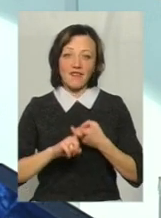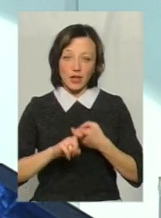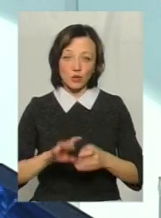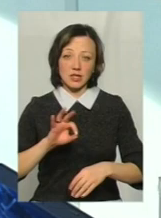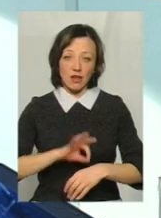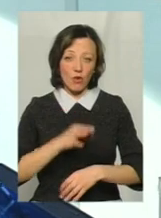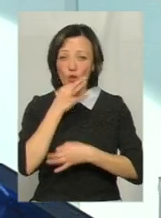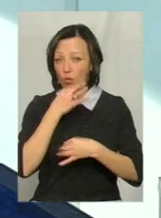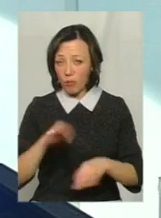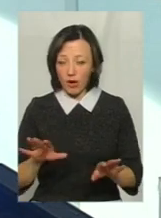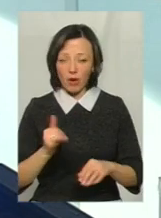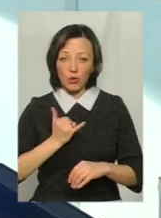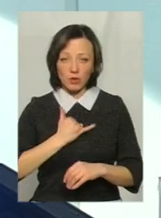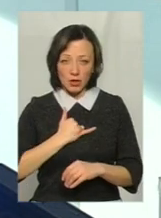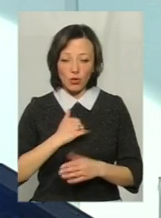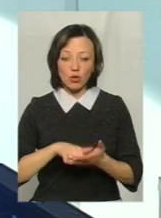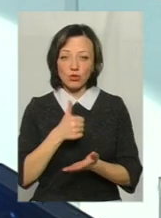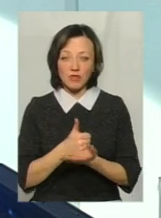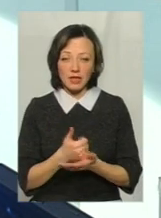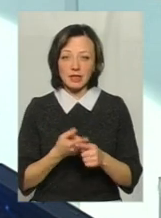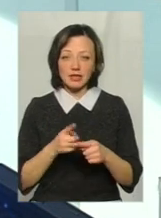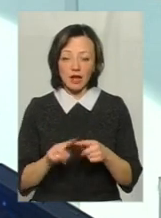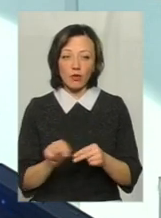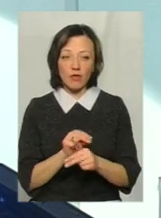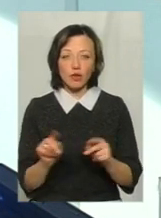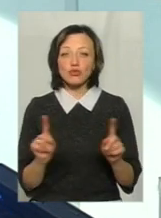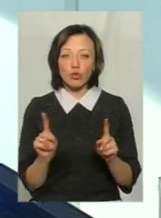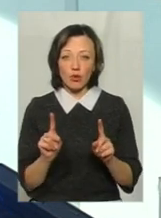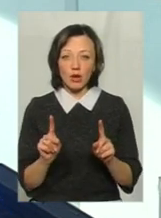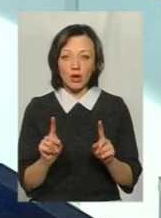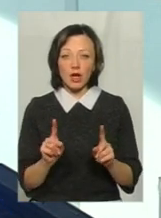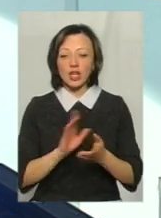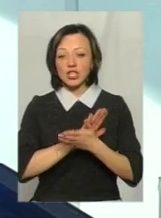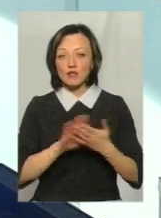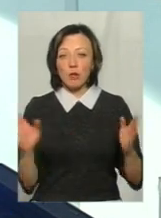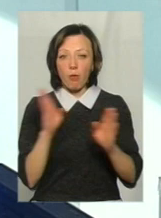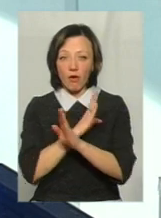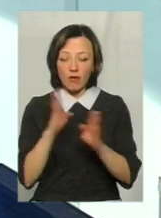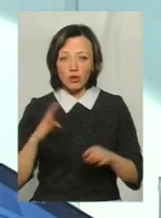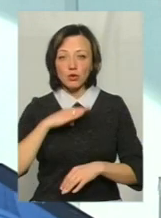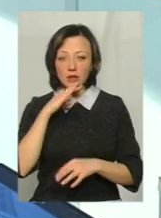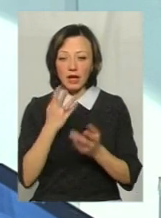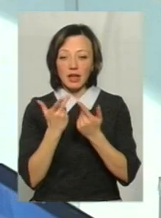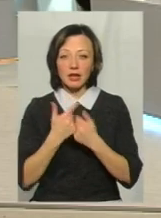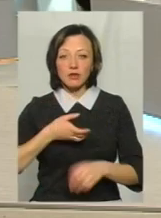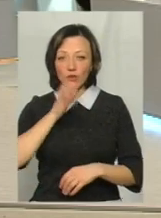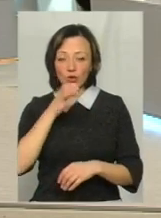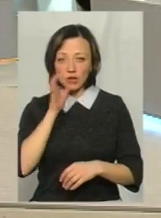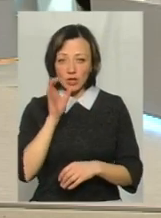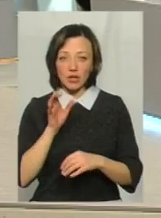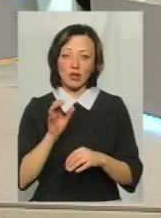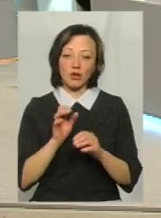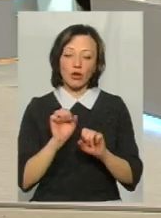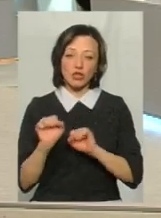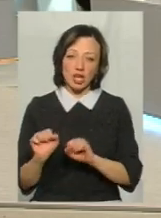захворювання, любе, у нас основна тенденція лікування, це що? Це свіже повітря, це достатня кількість рідини, це ощадний